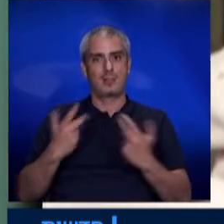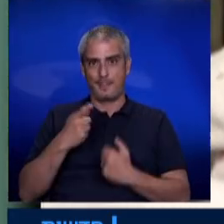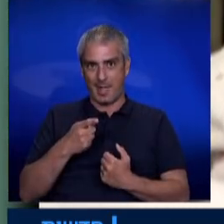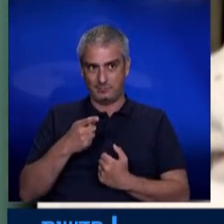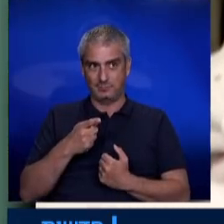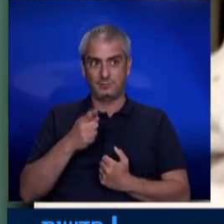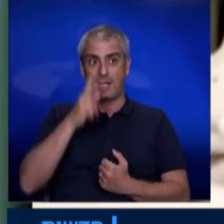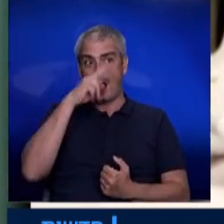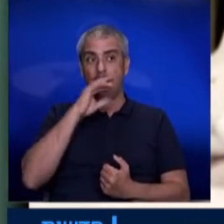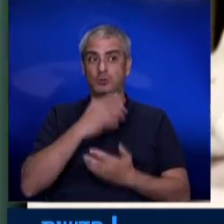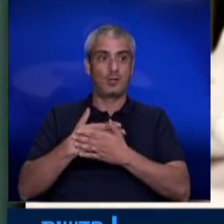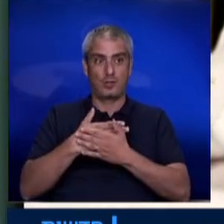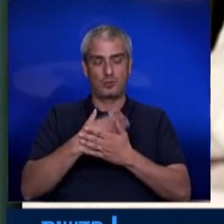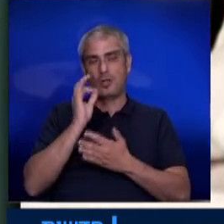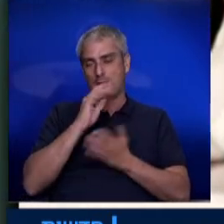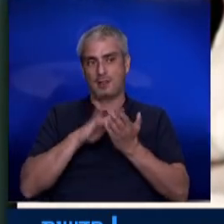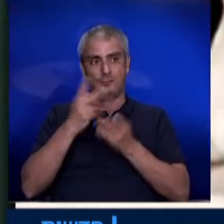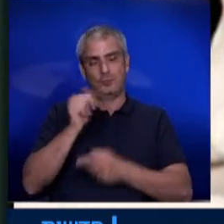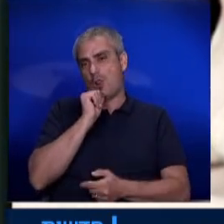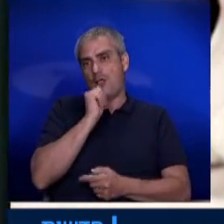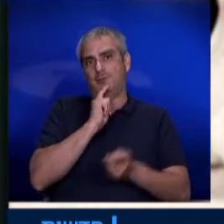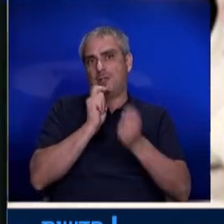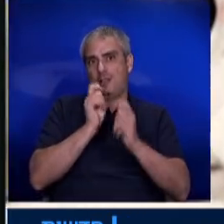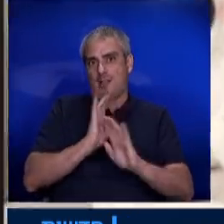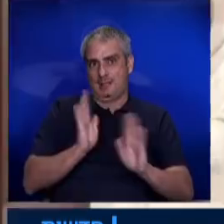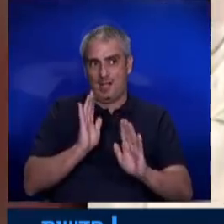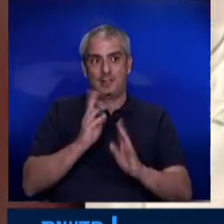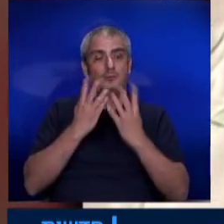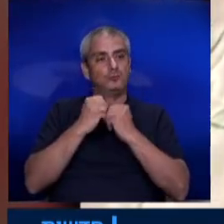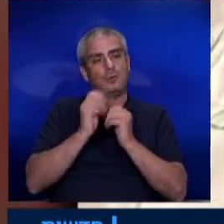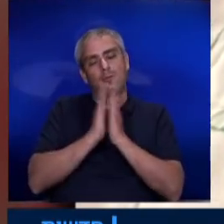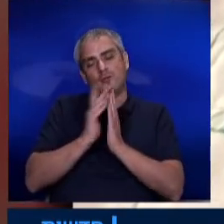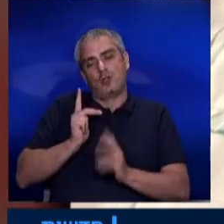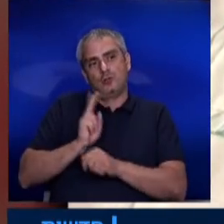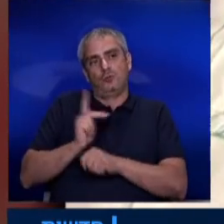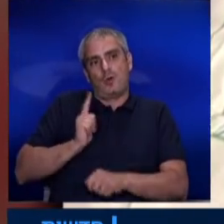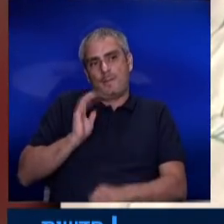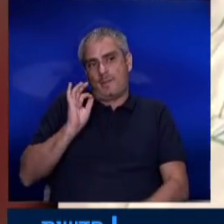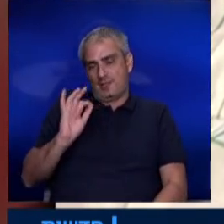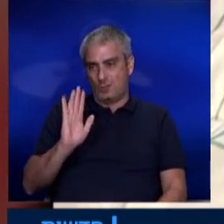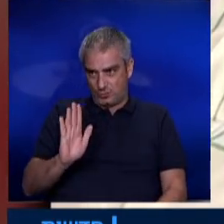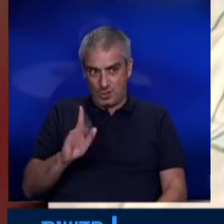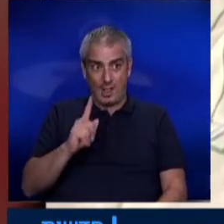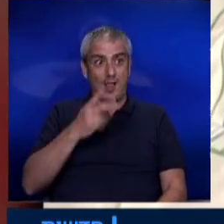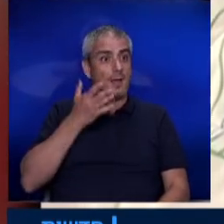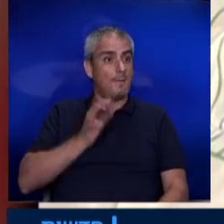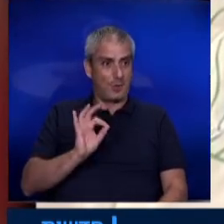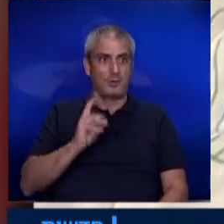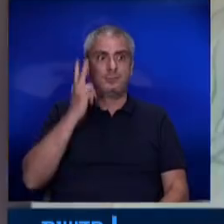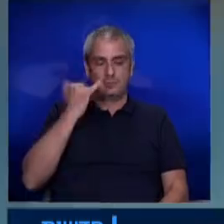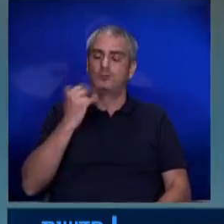התינוקות שעדיין מאושפזות סירב להתראיין, המשפחה מבקשת לשמור על פרטיותה. לבנותיו מצפה עכשיו תהליך